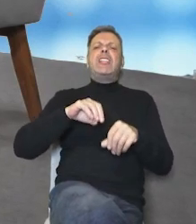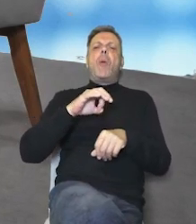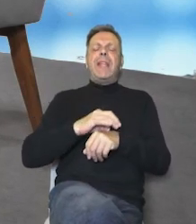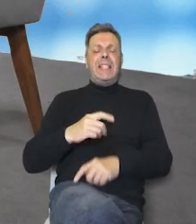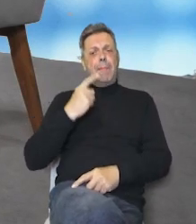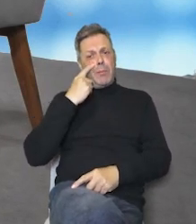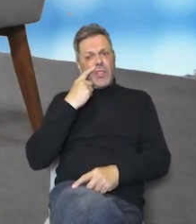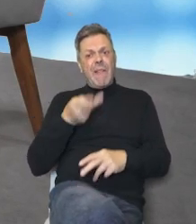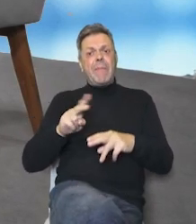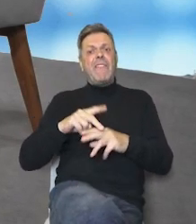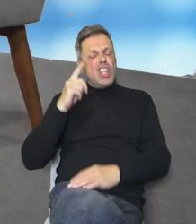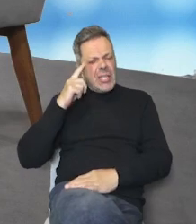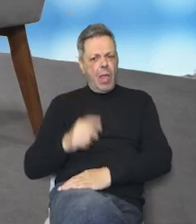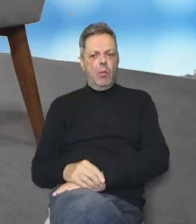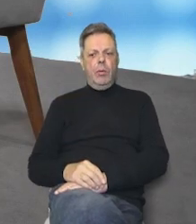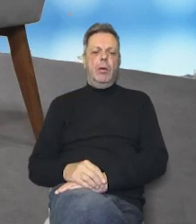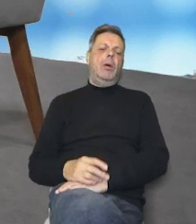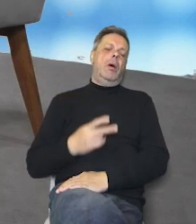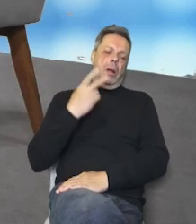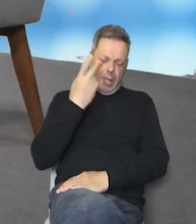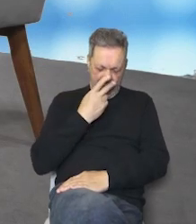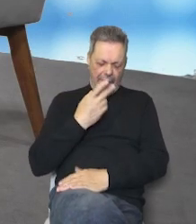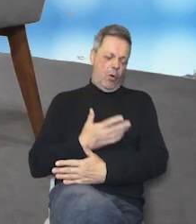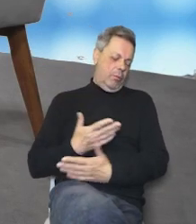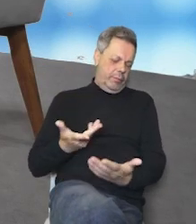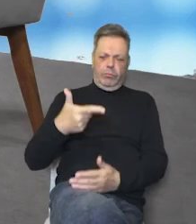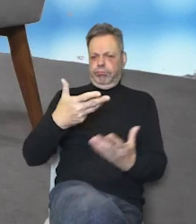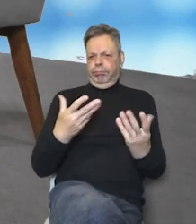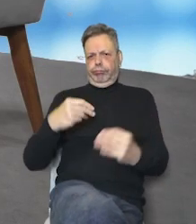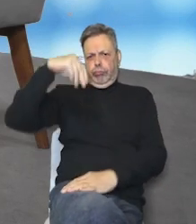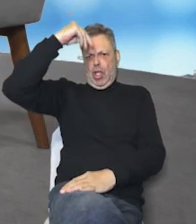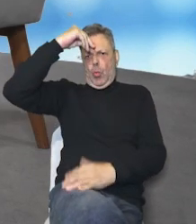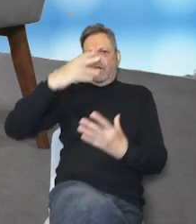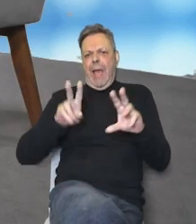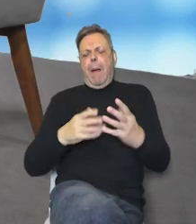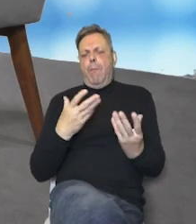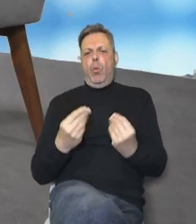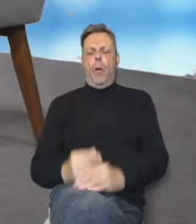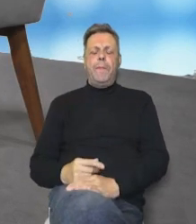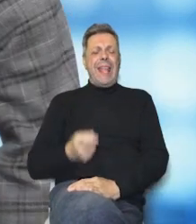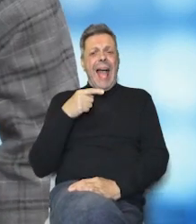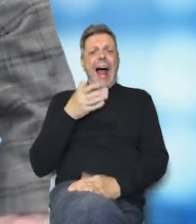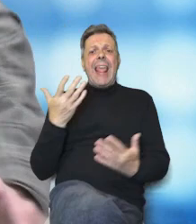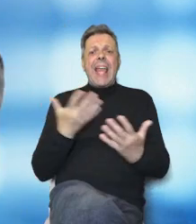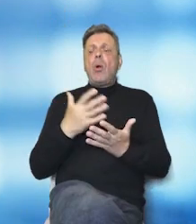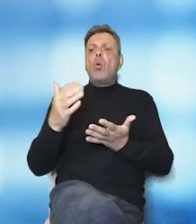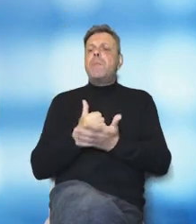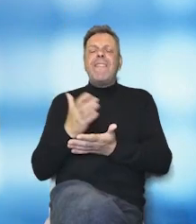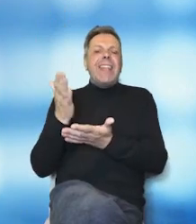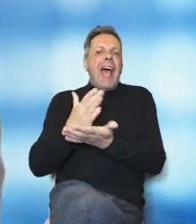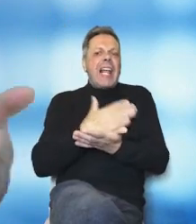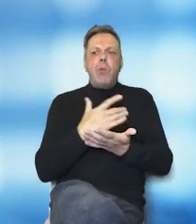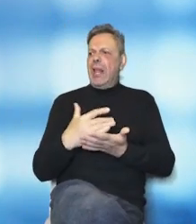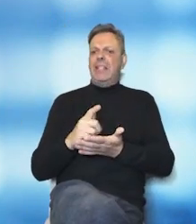da i više znaju, je li tako? Naravno da više znaju. Iskustva i tome slično. Ali kako uspijevate rasporediti